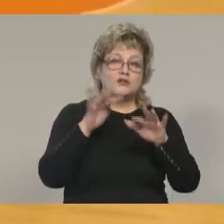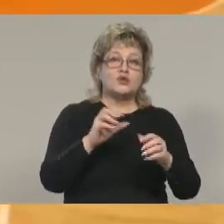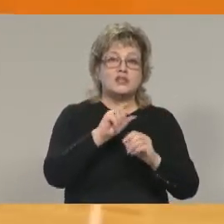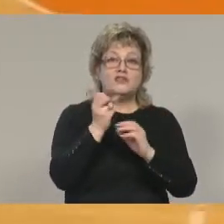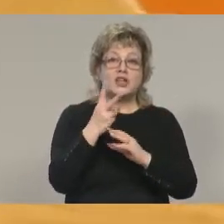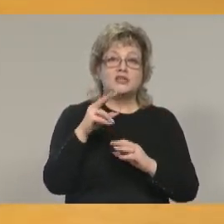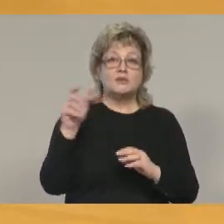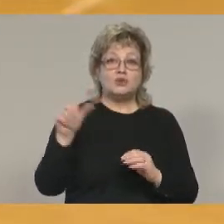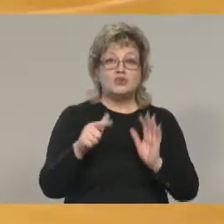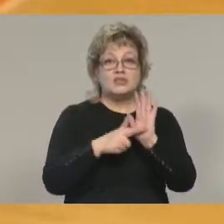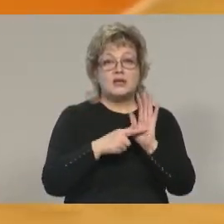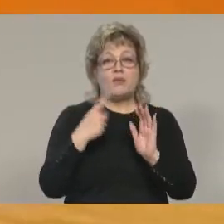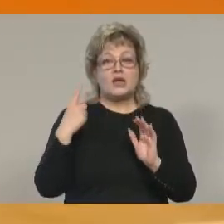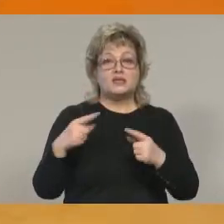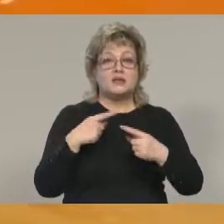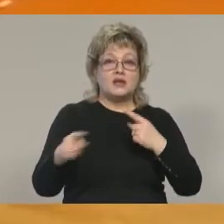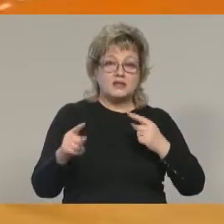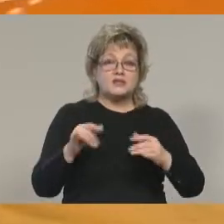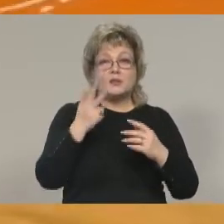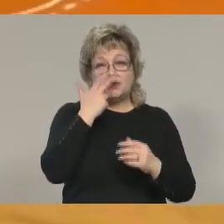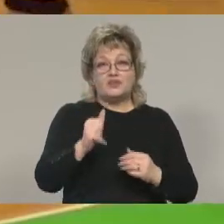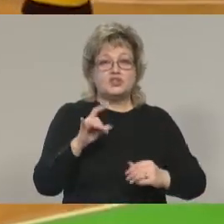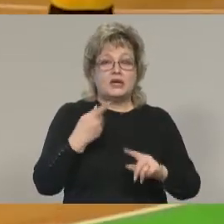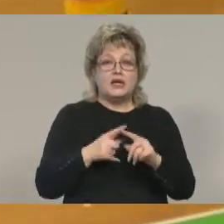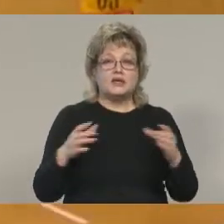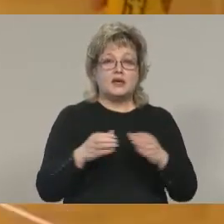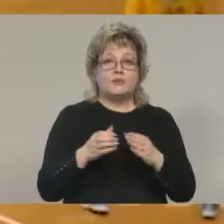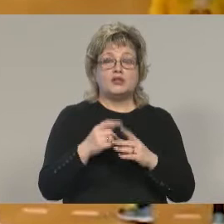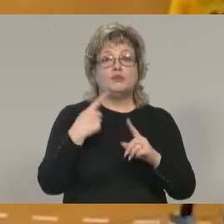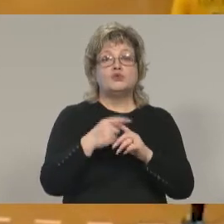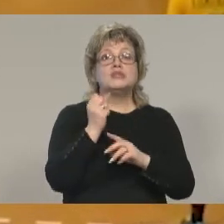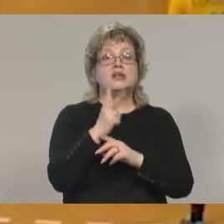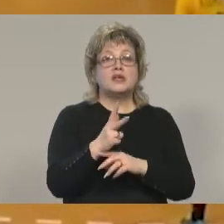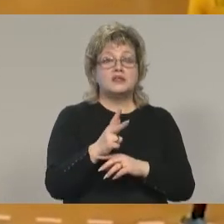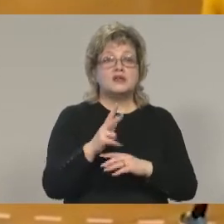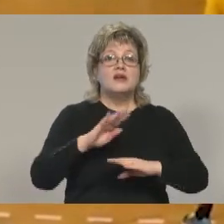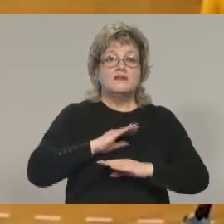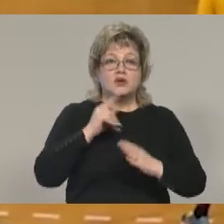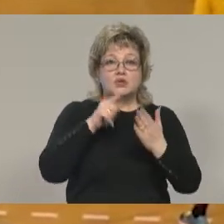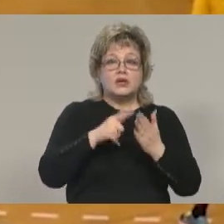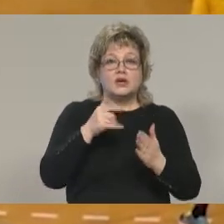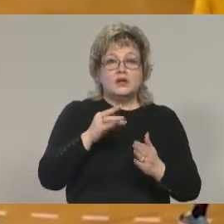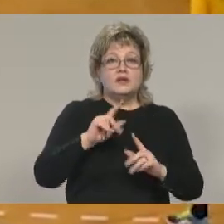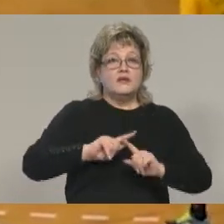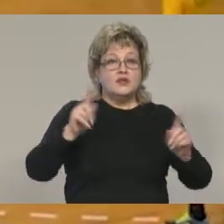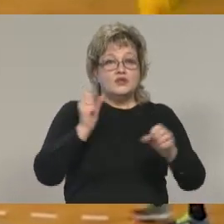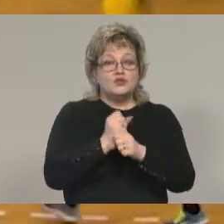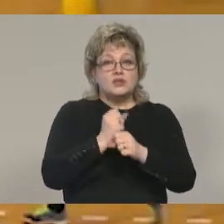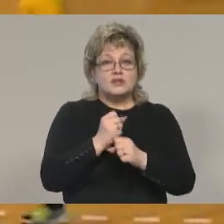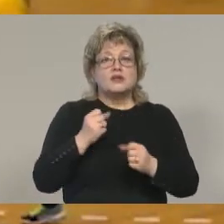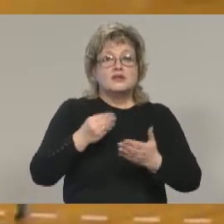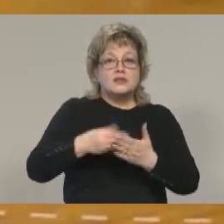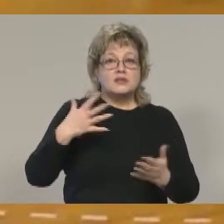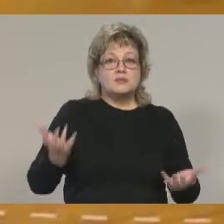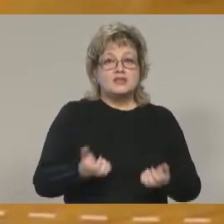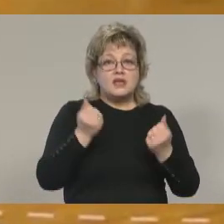минут 7-1, и разница в счете становится привычной для этих команд – плюс 13. В воротах Галина Мехдиева творит чудеса, доведя процент